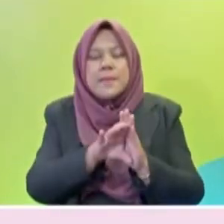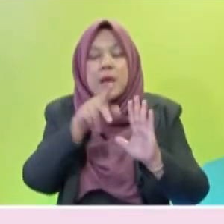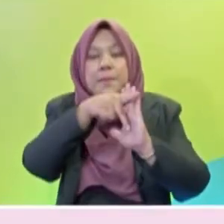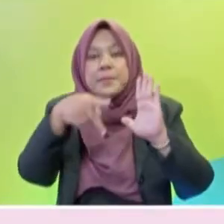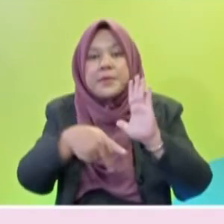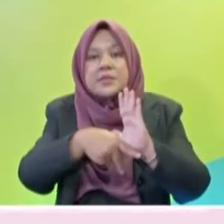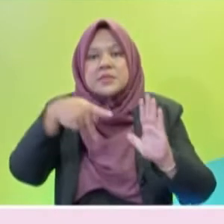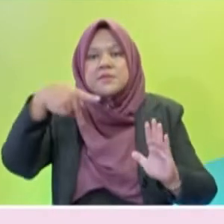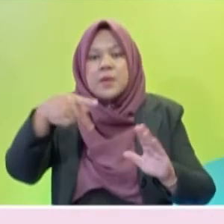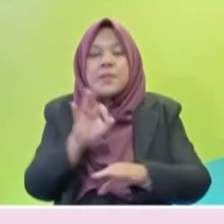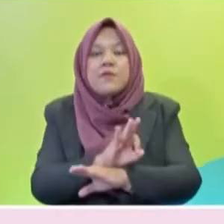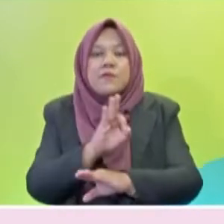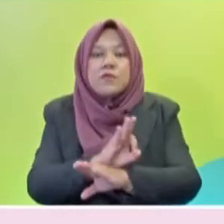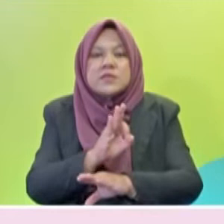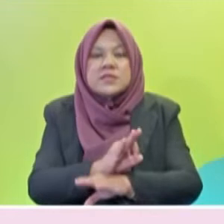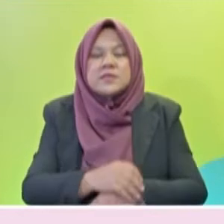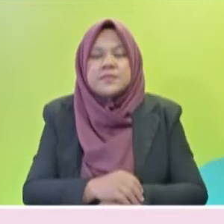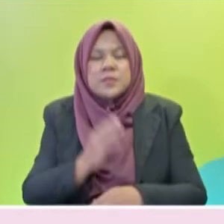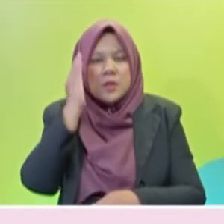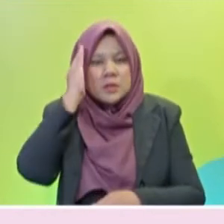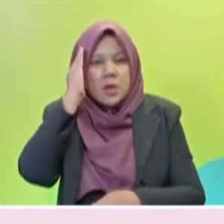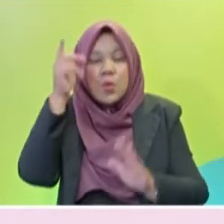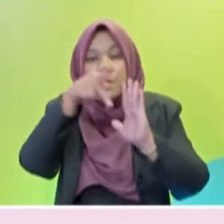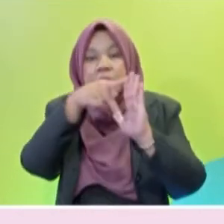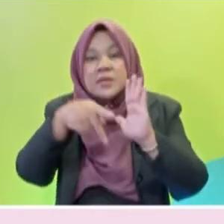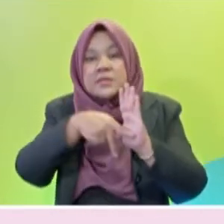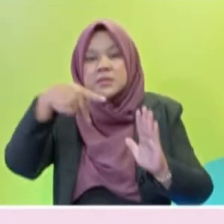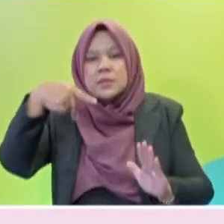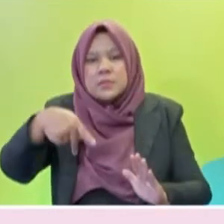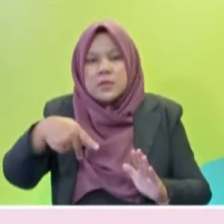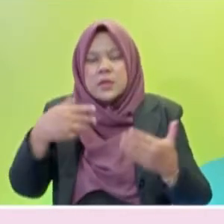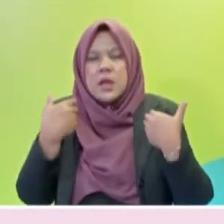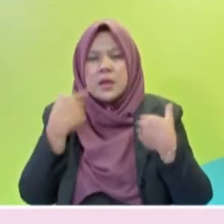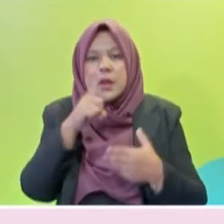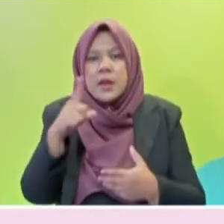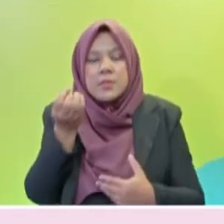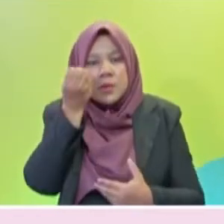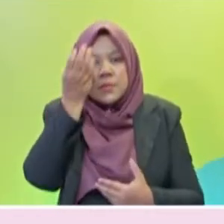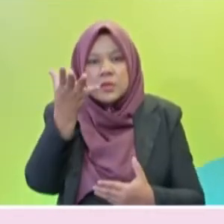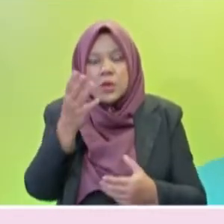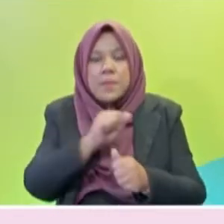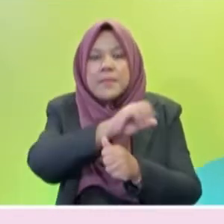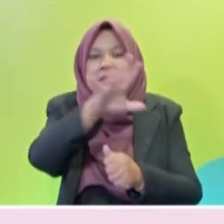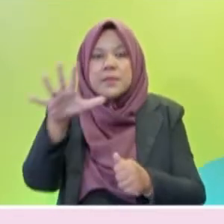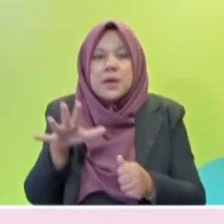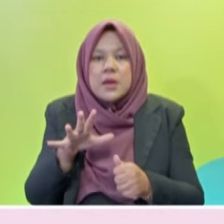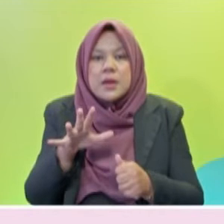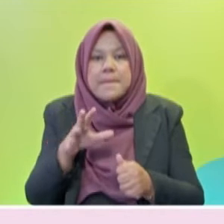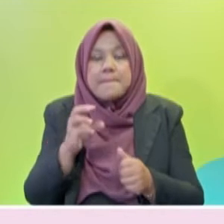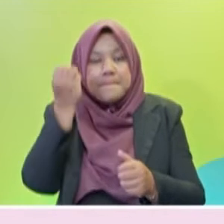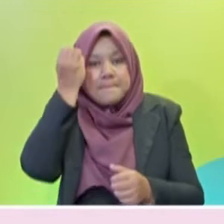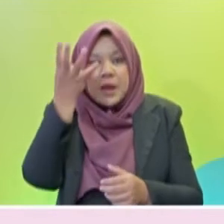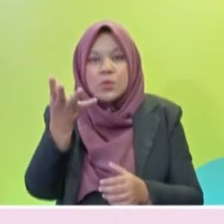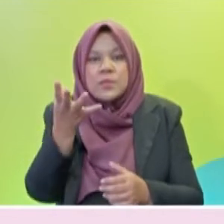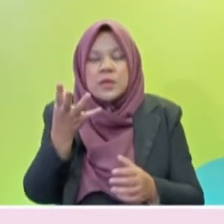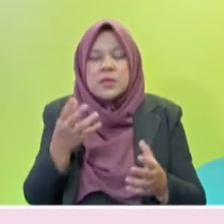tadi berfungsi Oke kita tahu bahwa prinsip Pascal ini adalah menyatukan penyebaran tekanan yang dikenakan